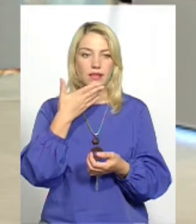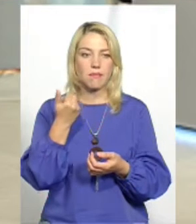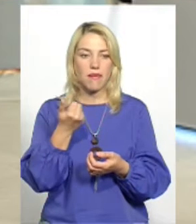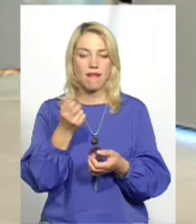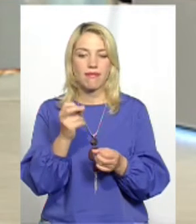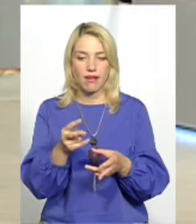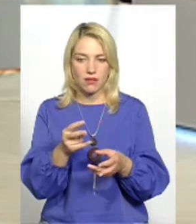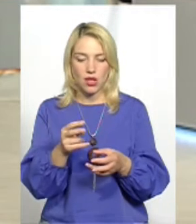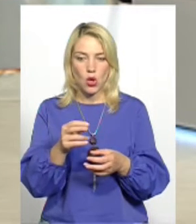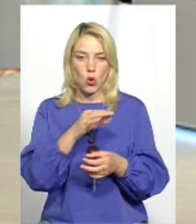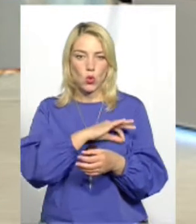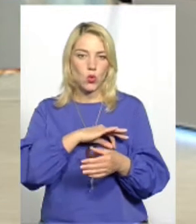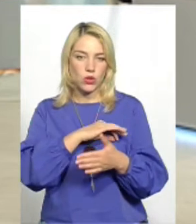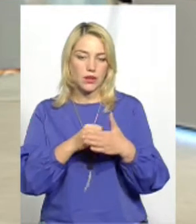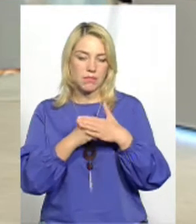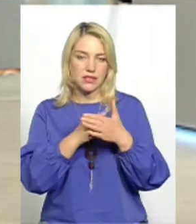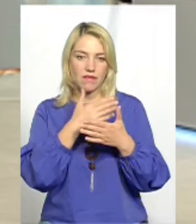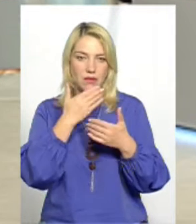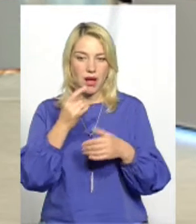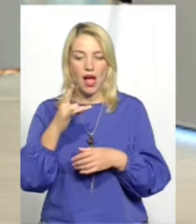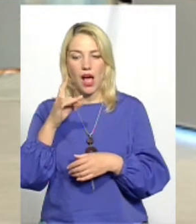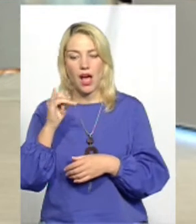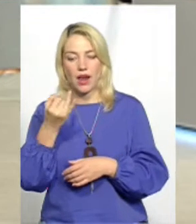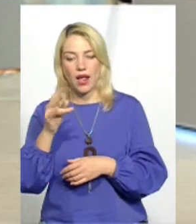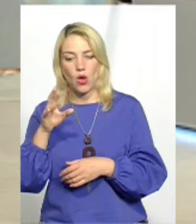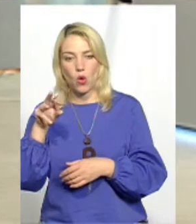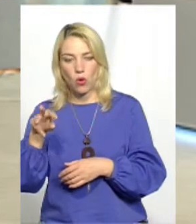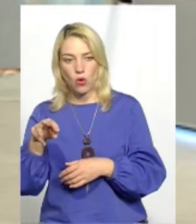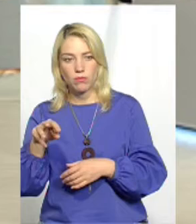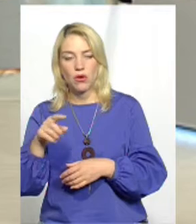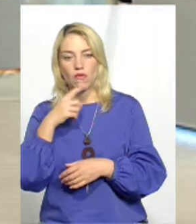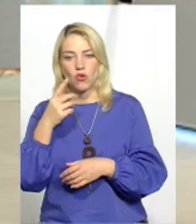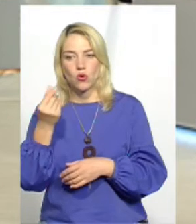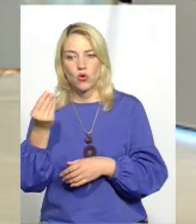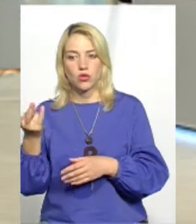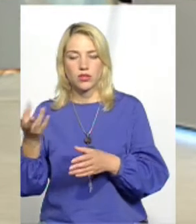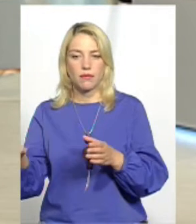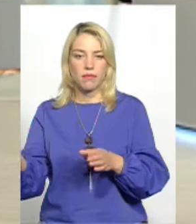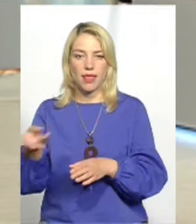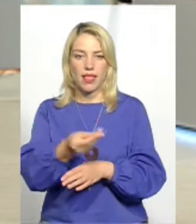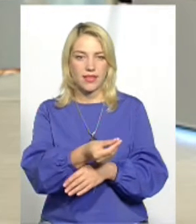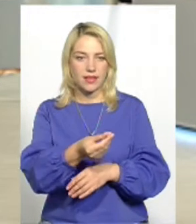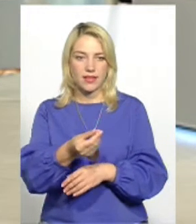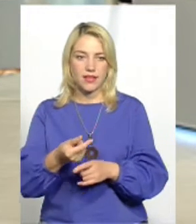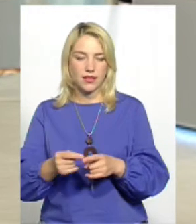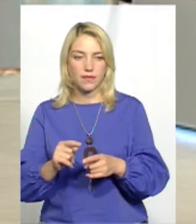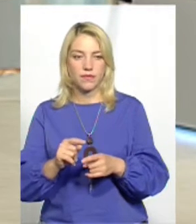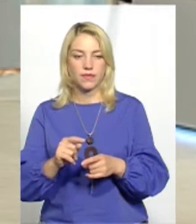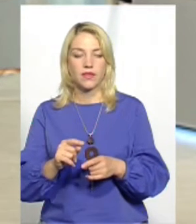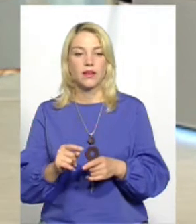їх відхилити, юридичних підстав. З другої сторони, райком каже, куди ти гроші з району. Це ж наші гроші, ти їх зараз з